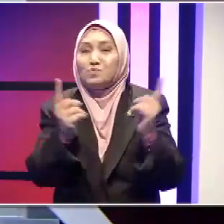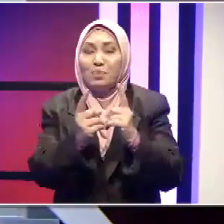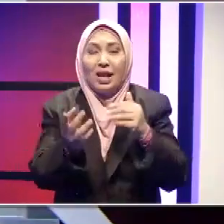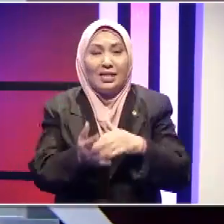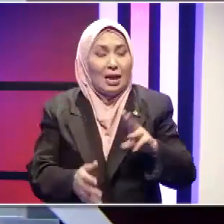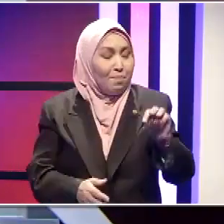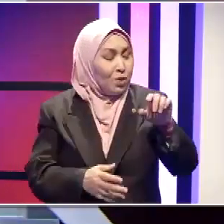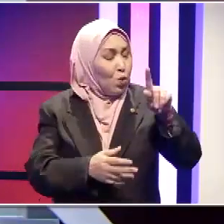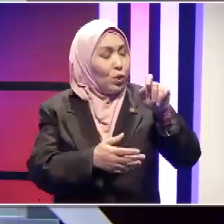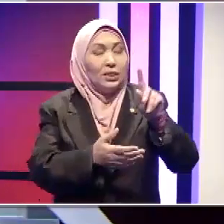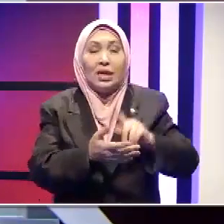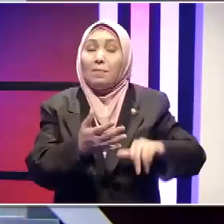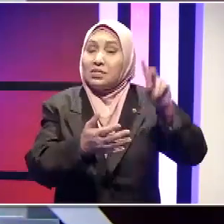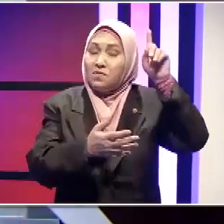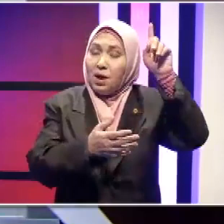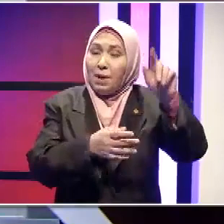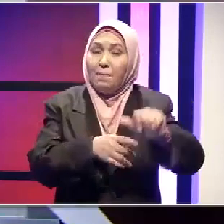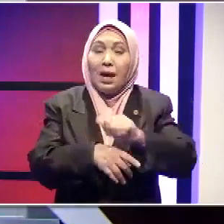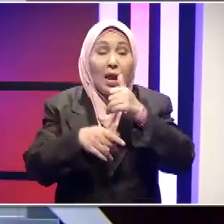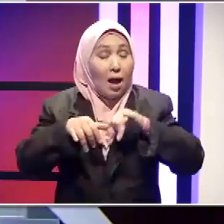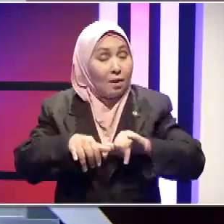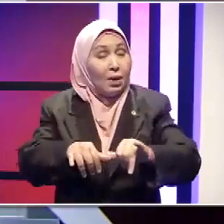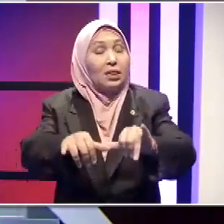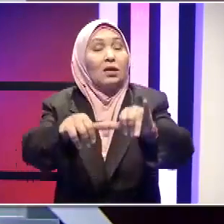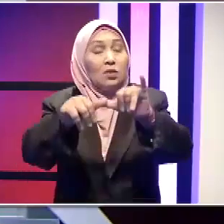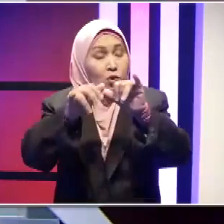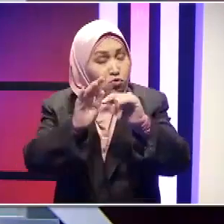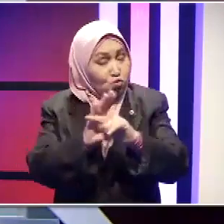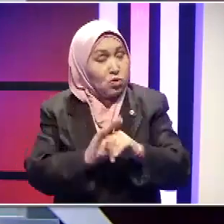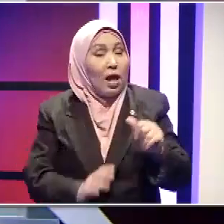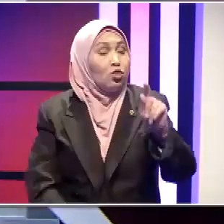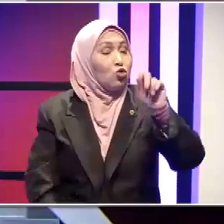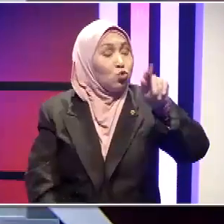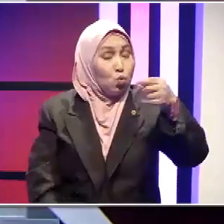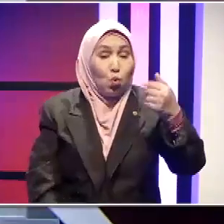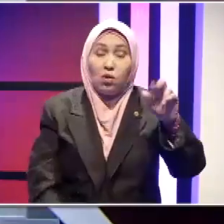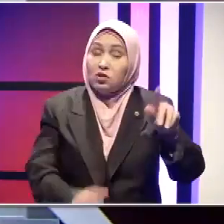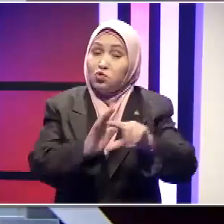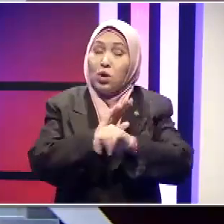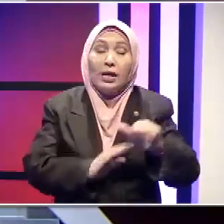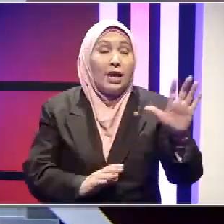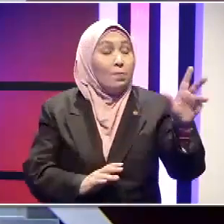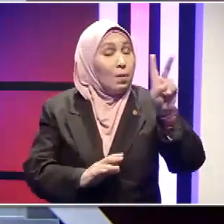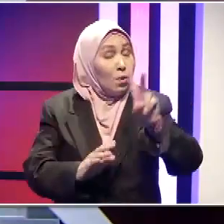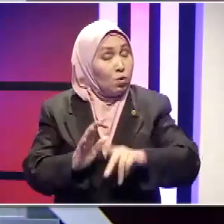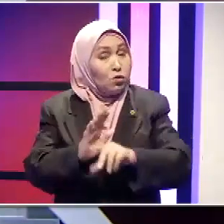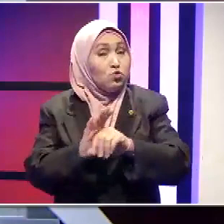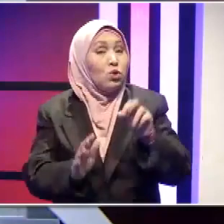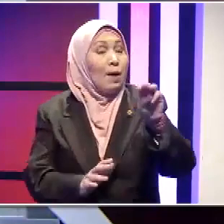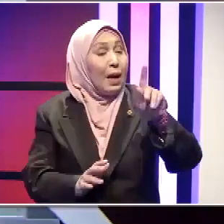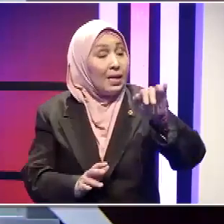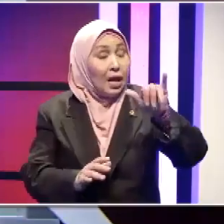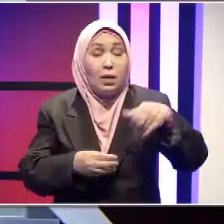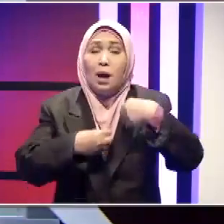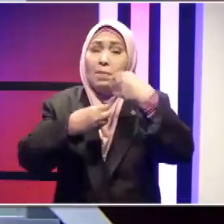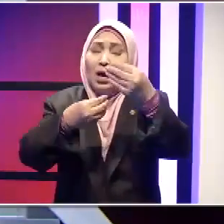MyQuran time tercipta amal pada hari ini meneruskan surah at-tur surah yang ke 52 surah Makkiyah yang memberikan